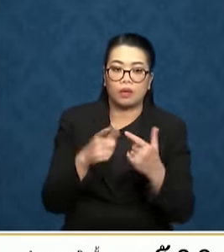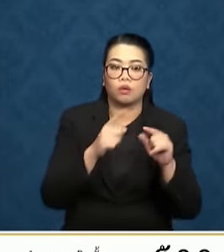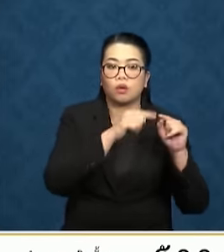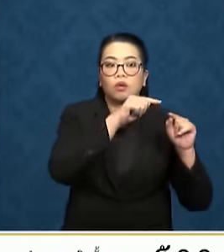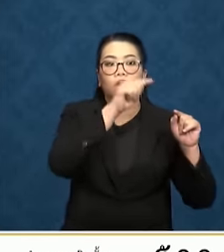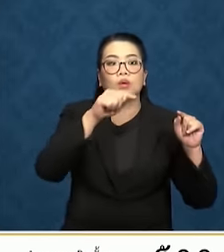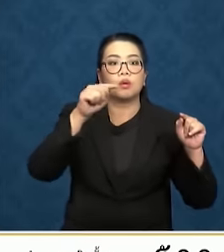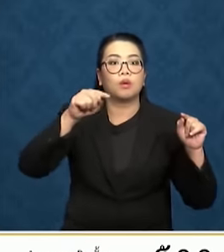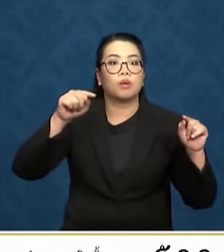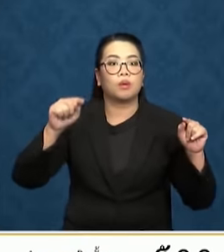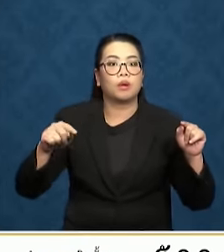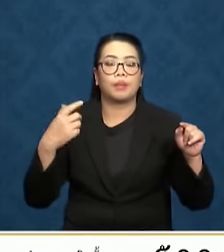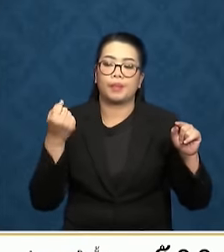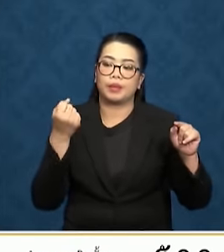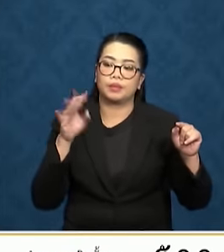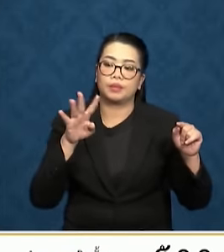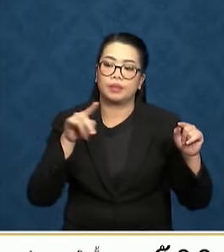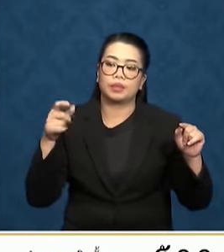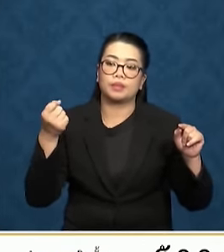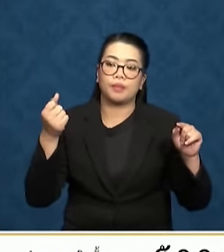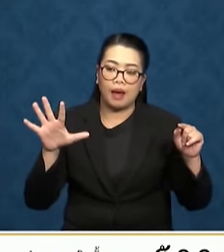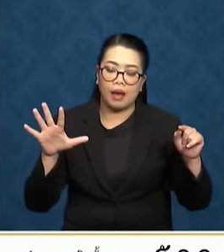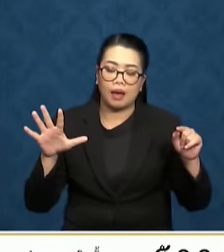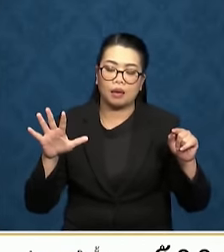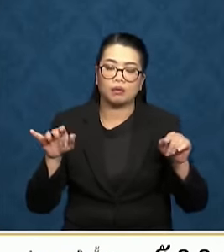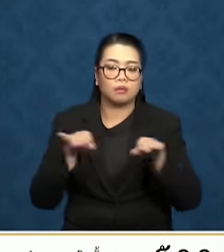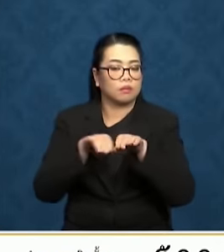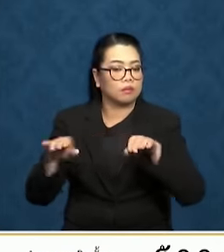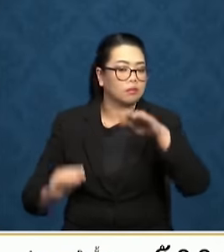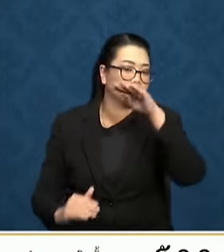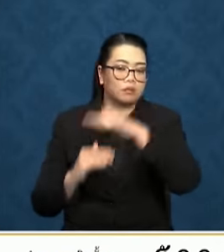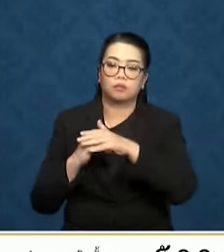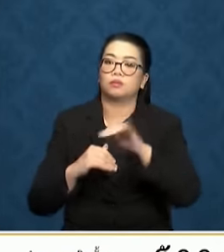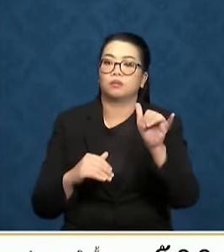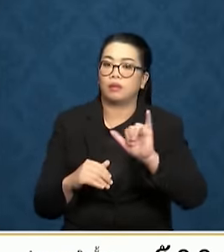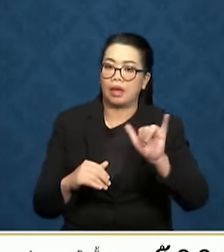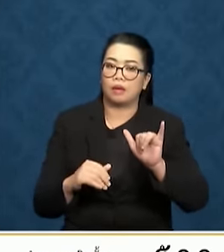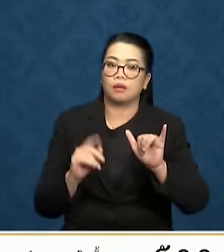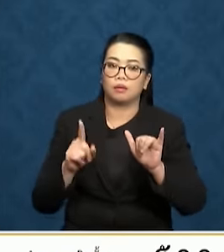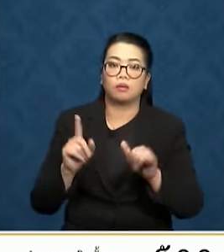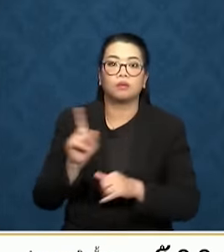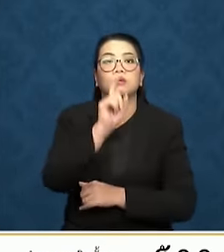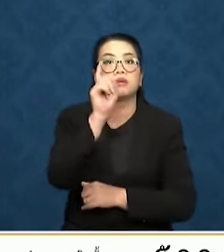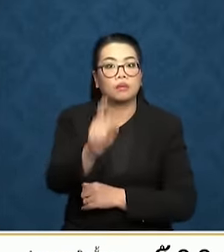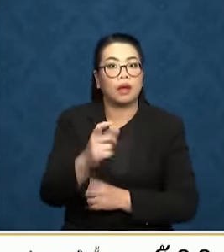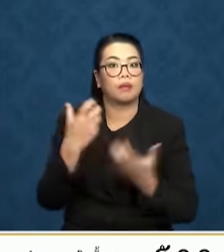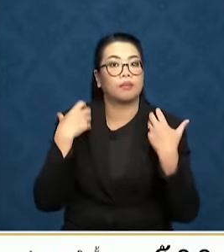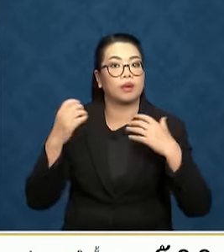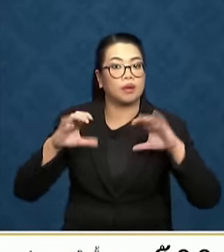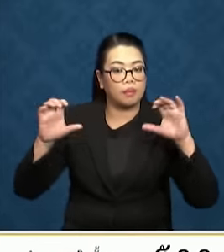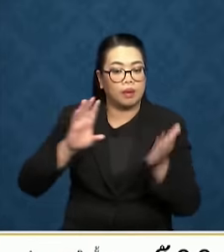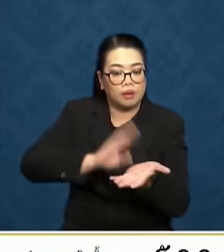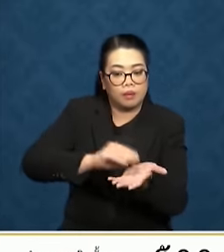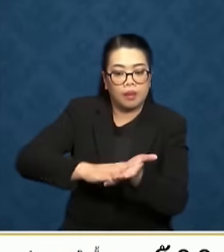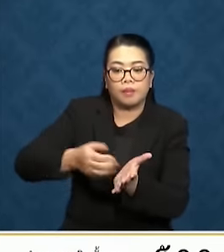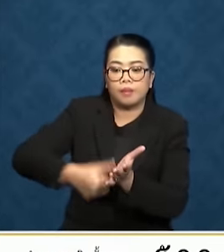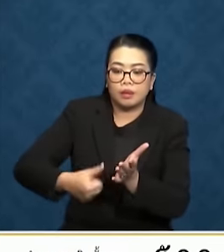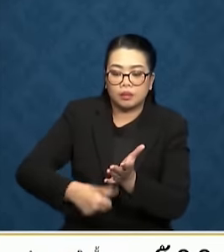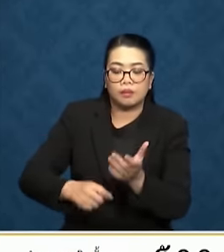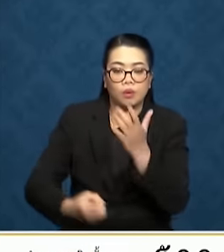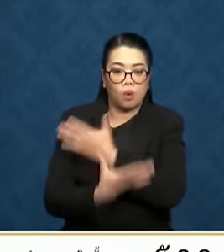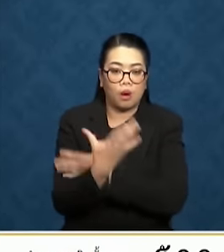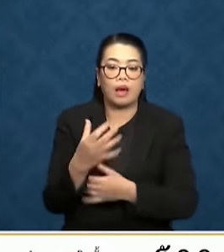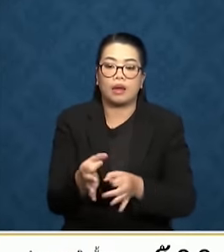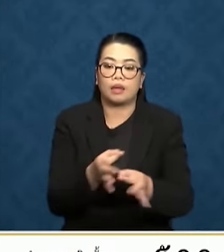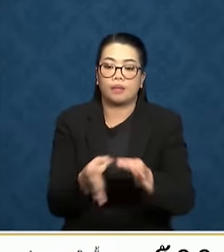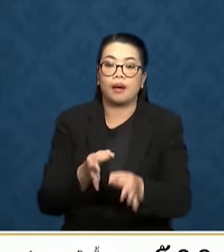เนี่ยอยู่สักประมาณ 14-15 perเพราะฉะนั้นมันก็เป็นสิ่งที่ถามไปถึงรัฐบาลที่อาจจะยังไม่มีโอกาสได้ชี้แจงในช่วง